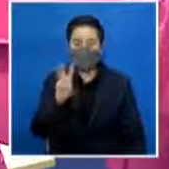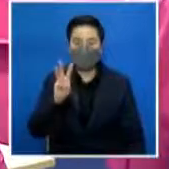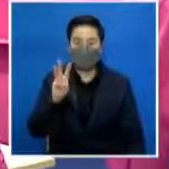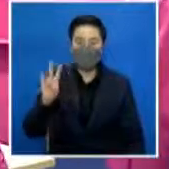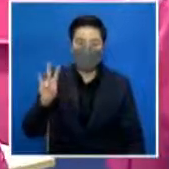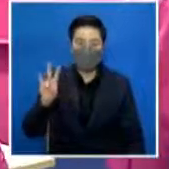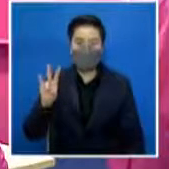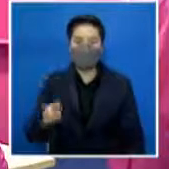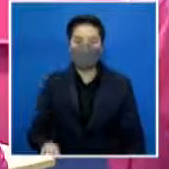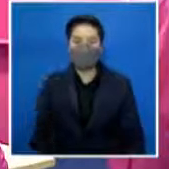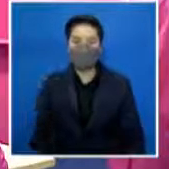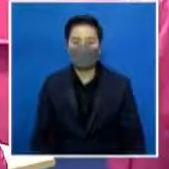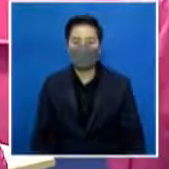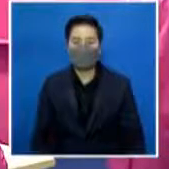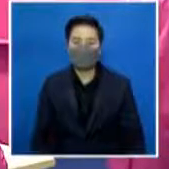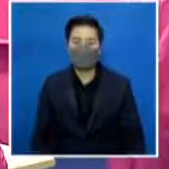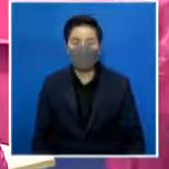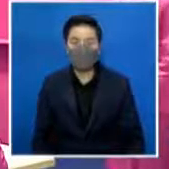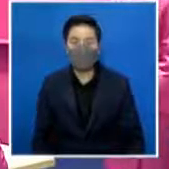6146167